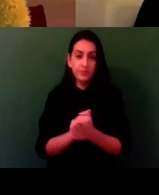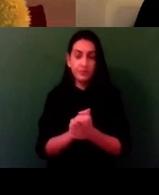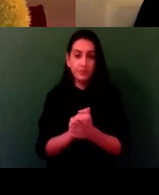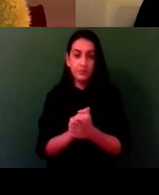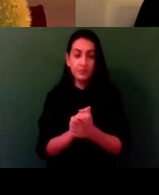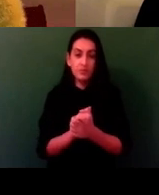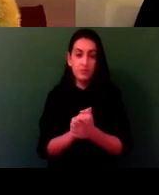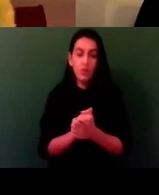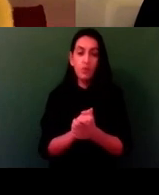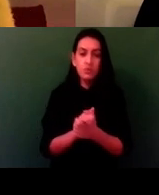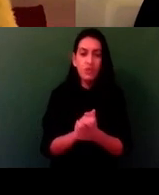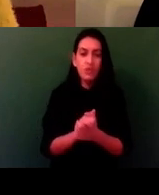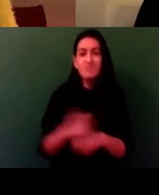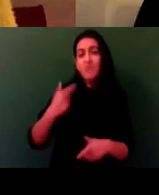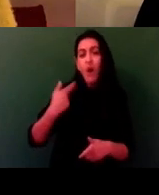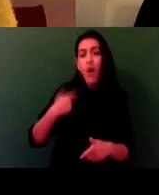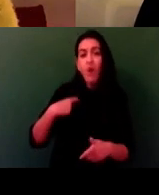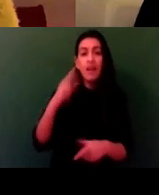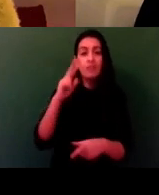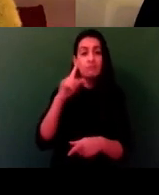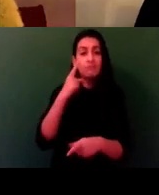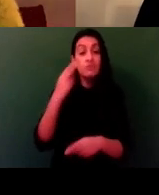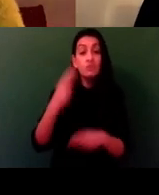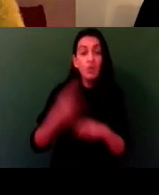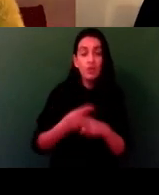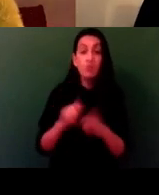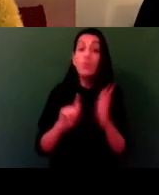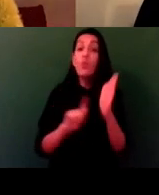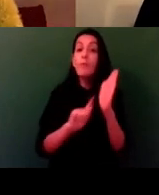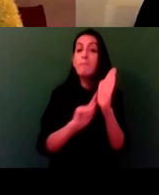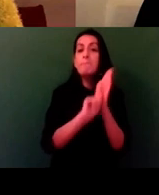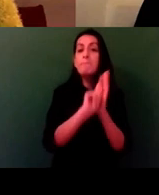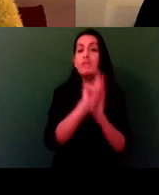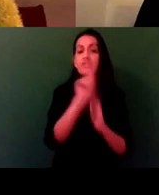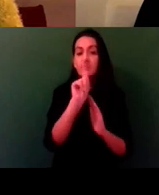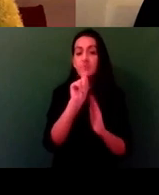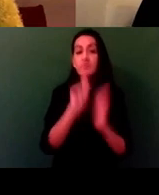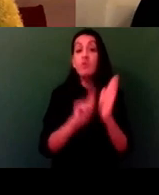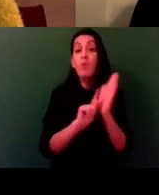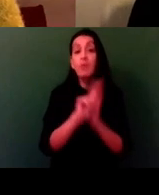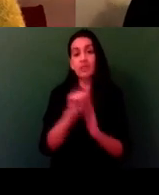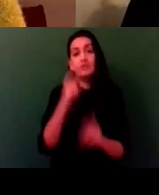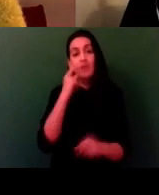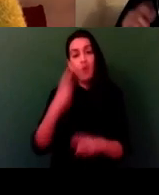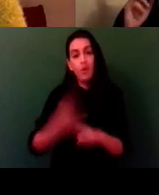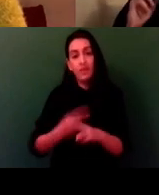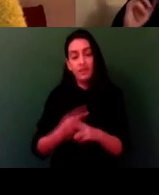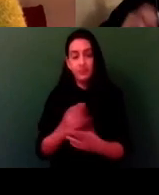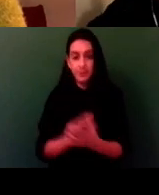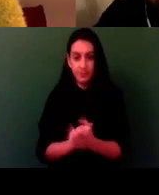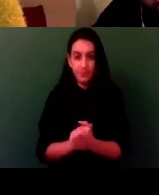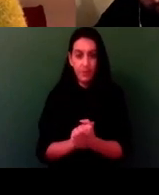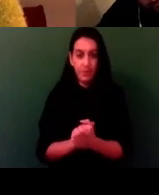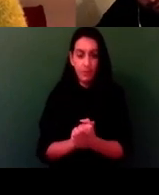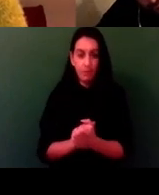istisnai, başarılı bir katılım, bitiriyorum. Başarılı bir katılım süreci için ölçek süper önemli diye düşünüyorum. Bu böyle bir ölçekte